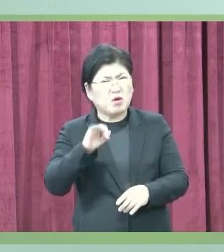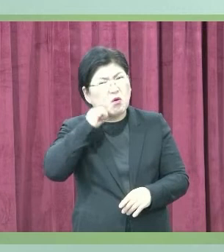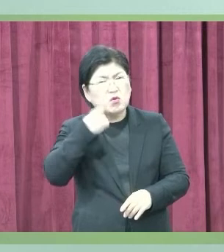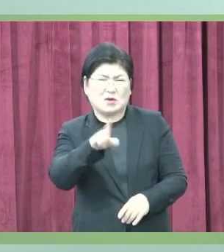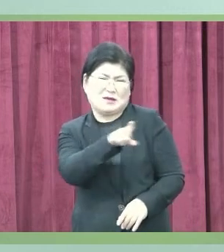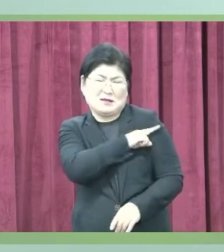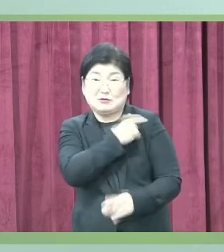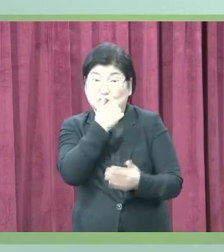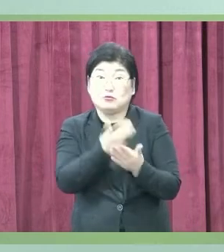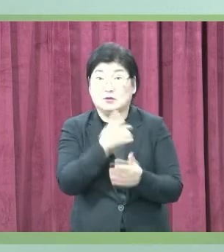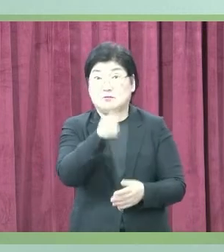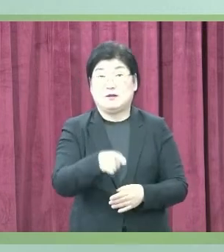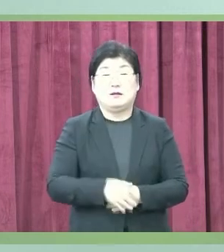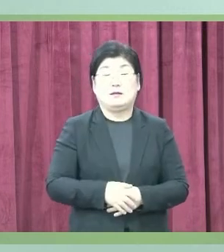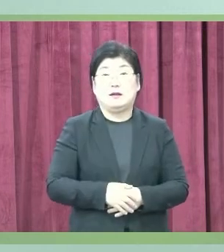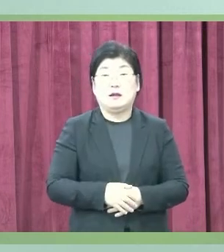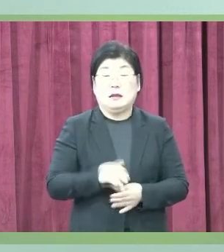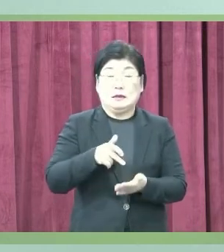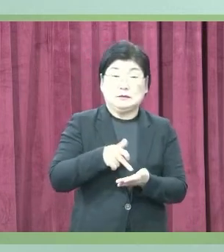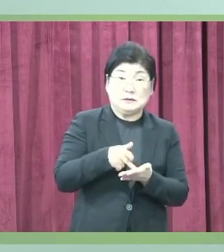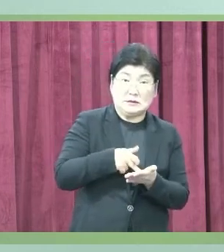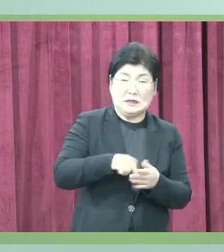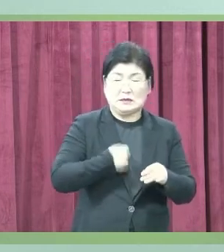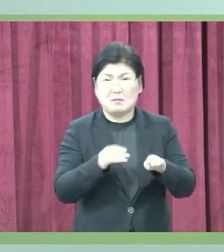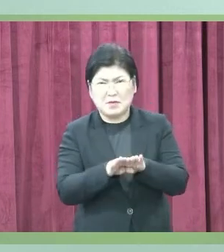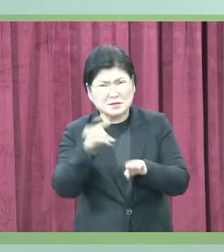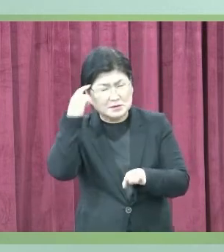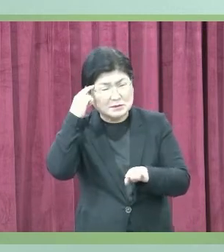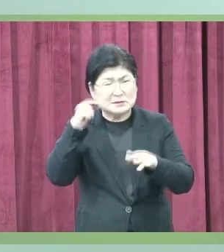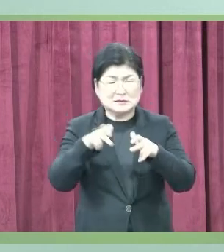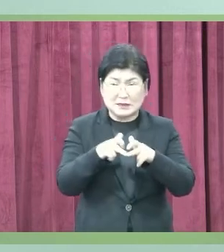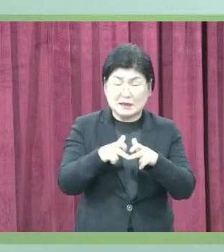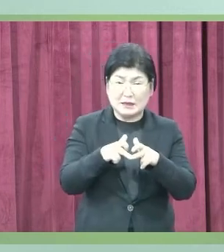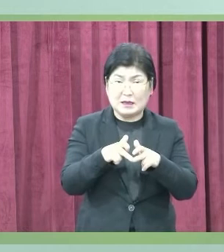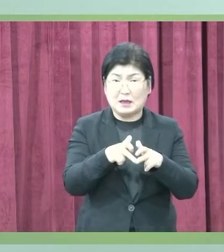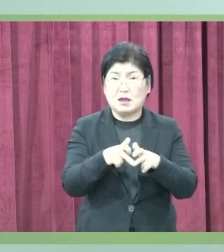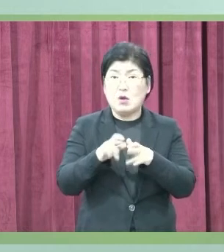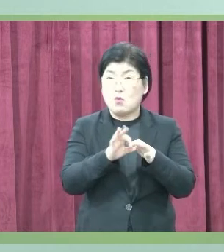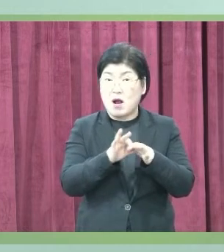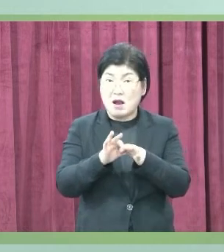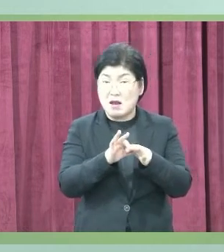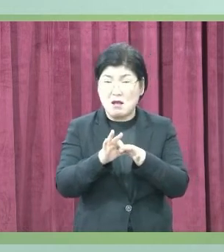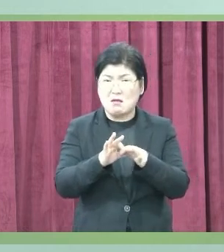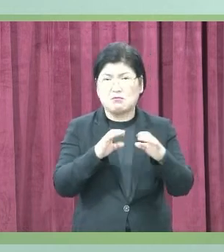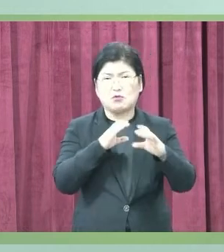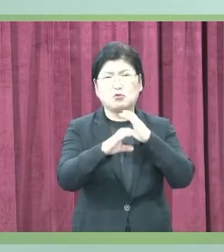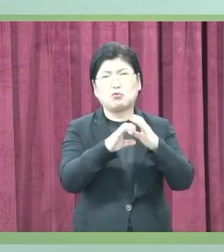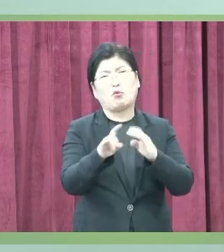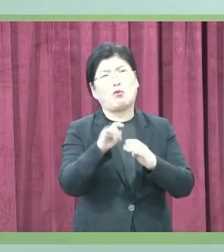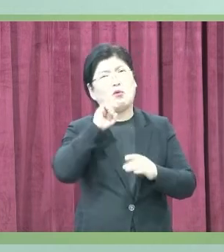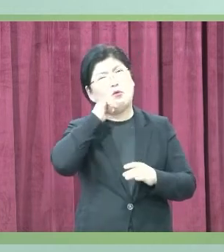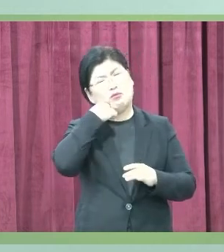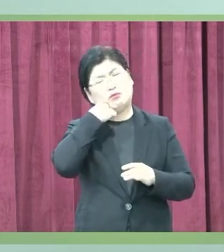도출되었습니다. 그리고 지체, 자폐성, 정신적 장애, 즉 정신적 장애 유형에서는 의사소통이 어렵다라는